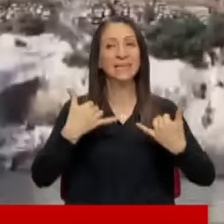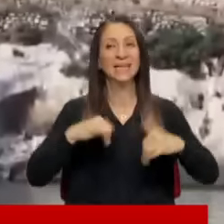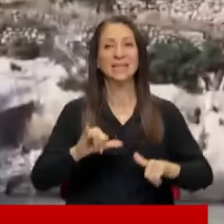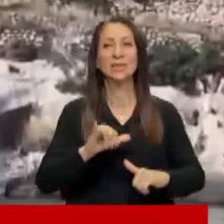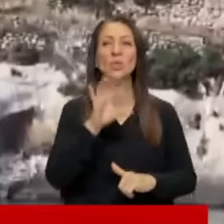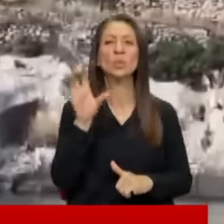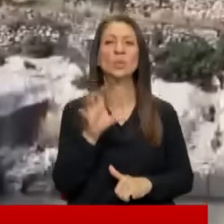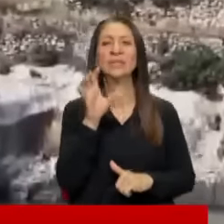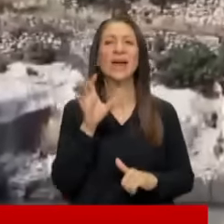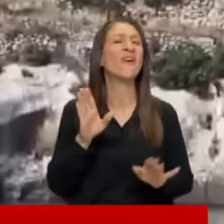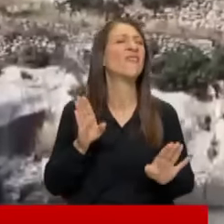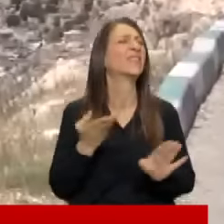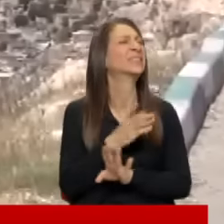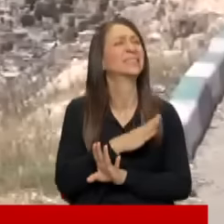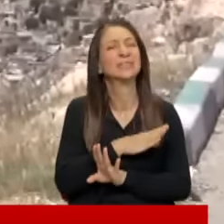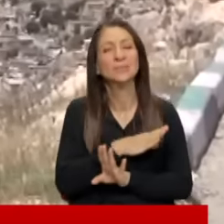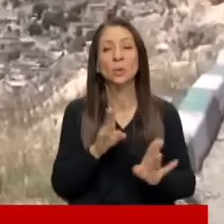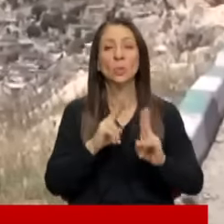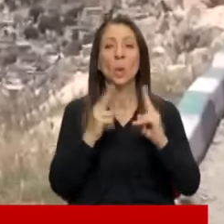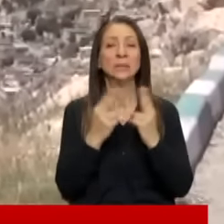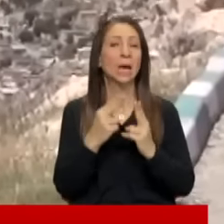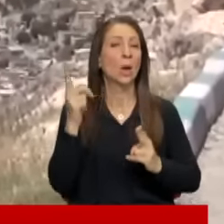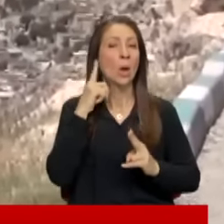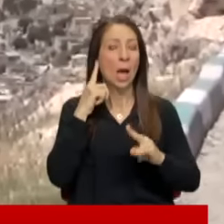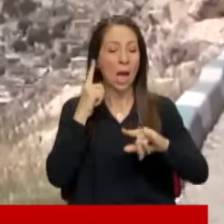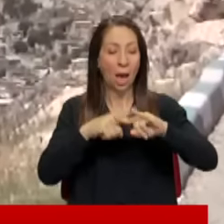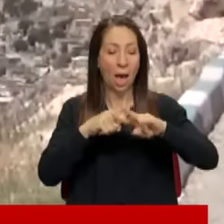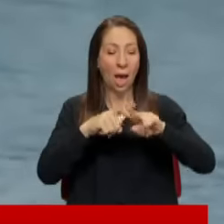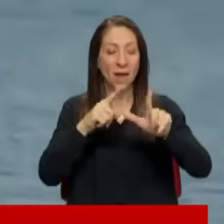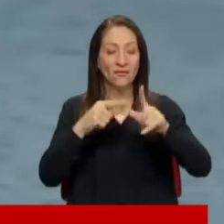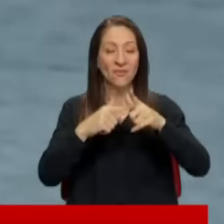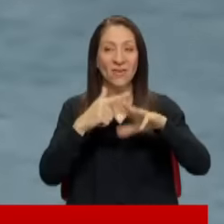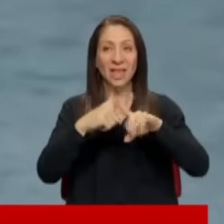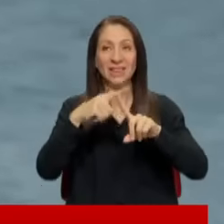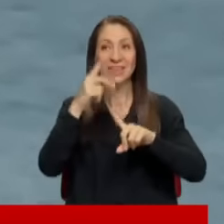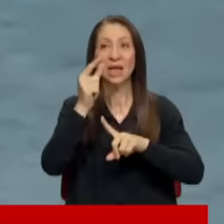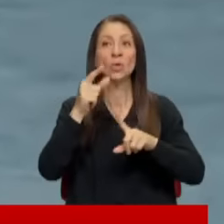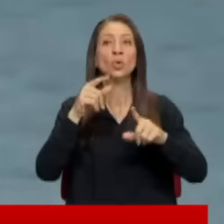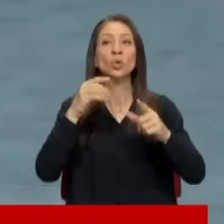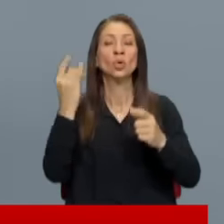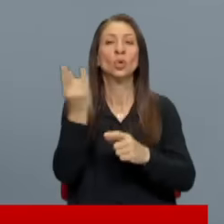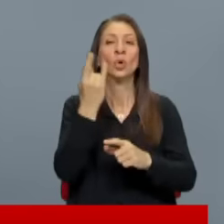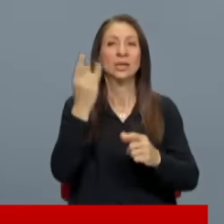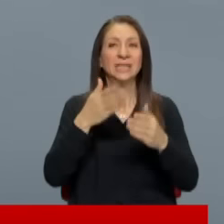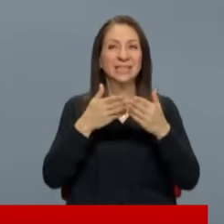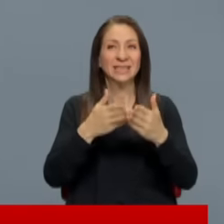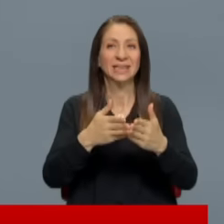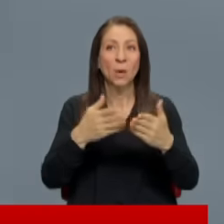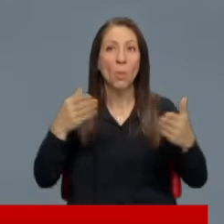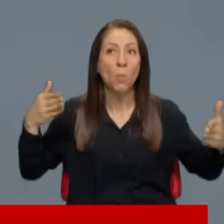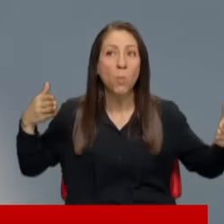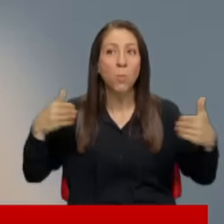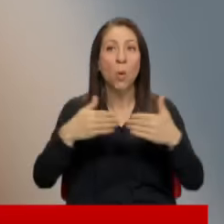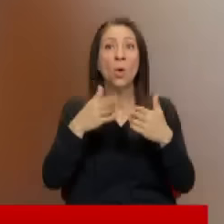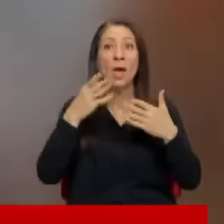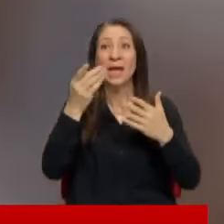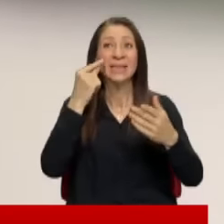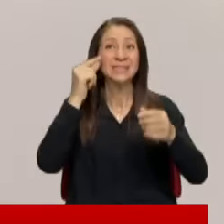Tatilcilerin, turistlerin vazgeçilmezi, dünyaca ünlü Halfeti'de tur tekneleri çarpıştı. Yolcular büyük korku yaşadı.